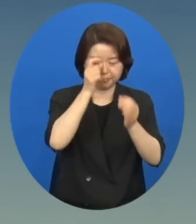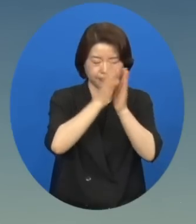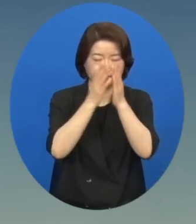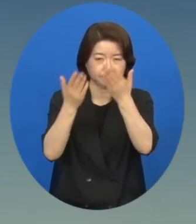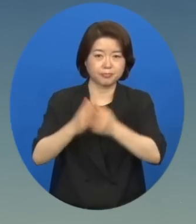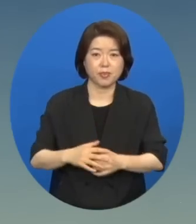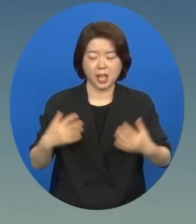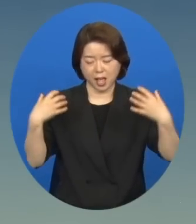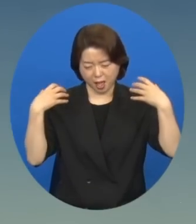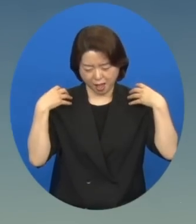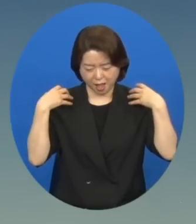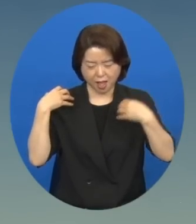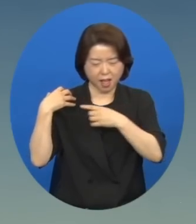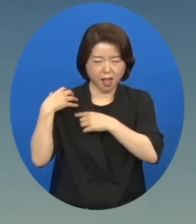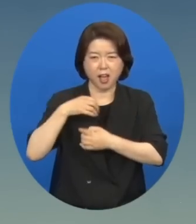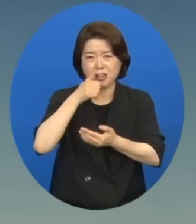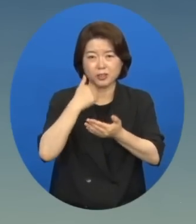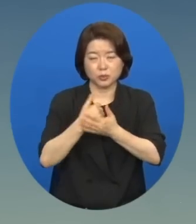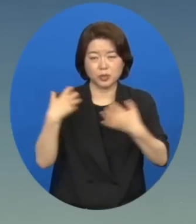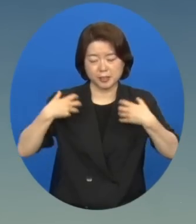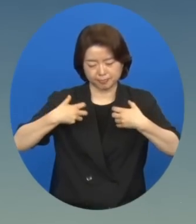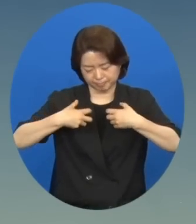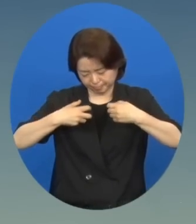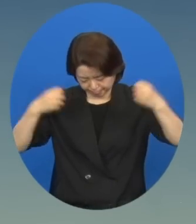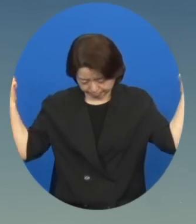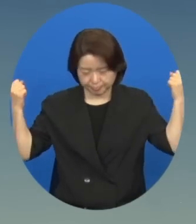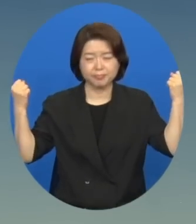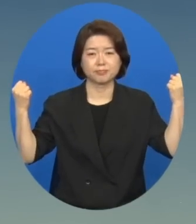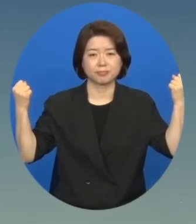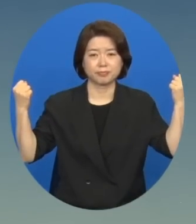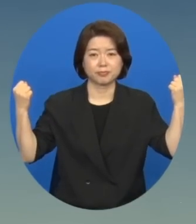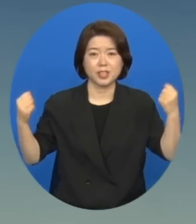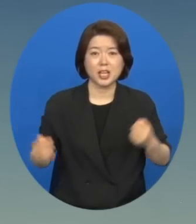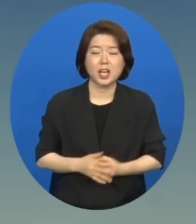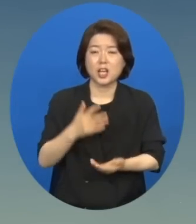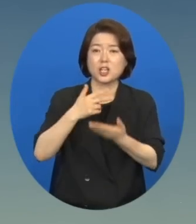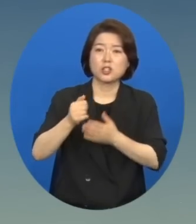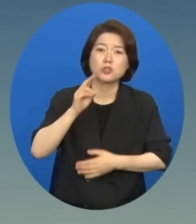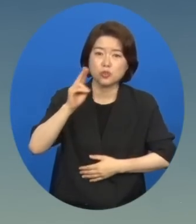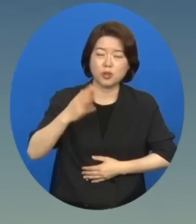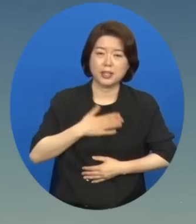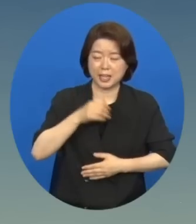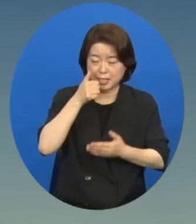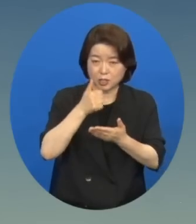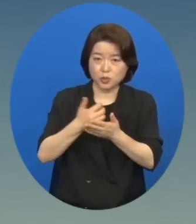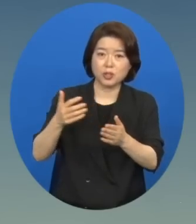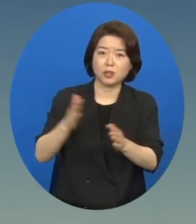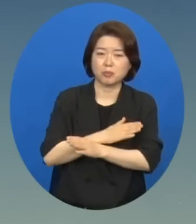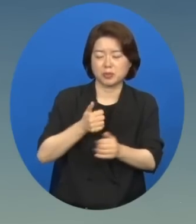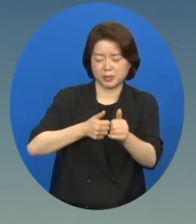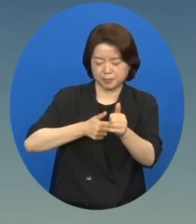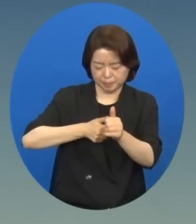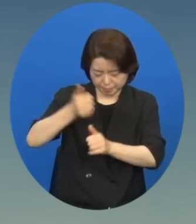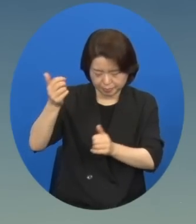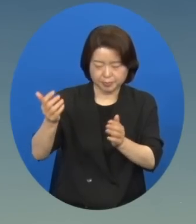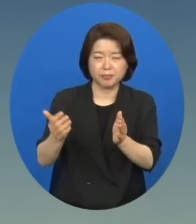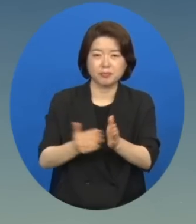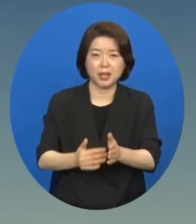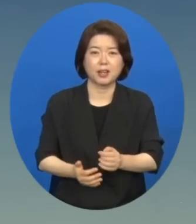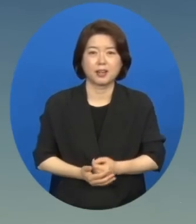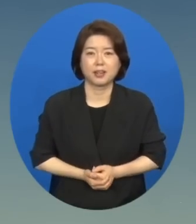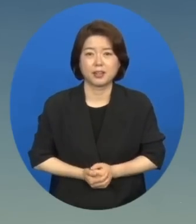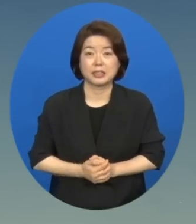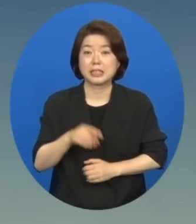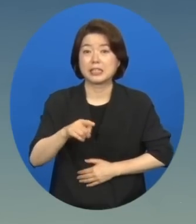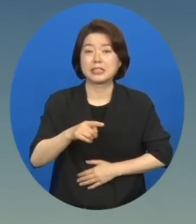드려져 있던 죄의 멍에가 꺾였습니다. 주여, 죄에서 저는 승리하였습니다.